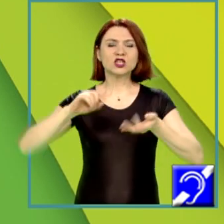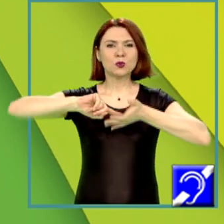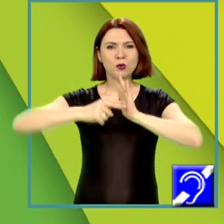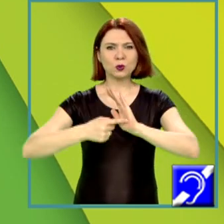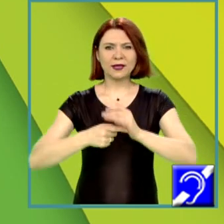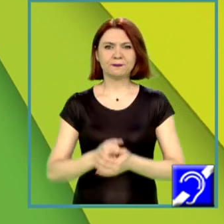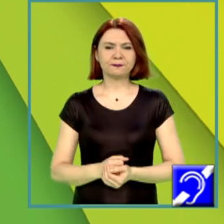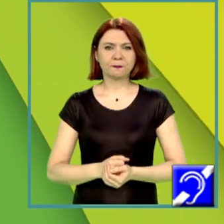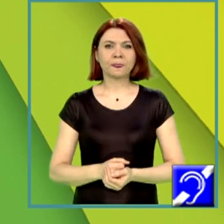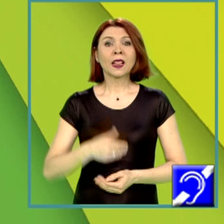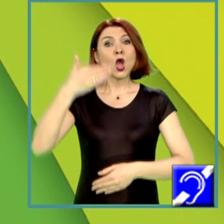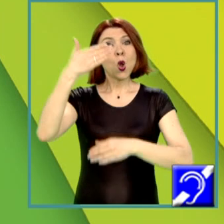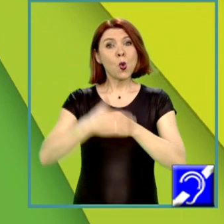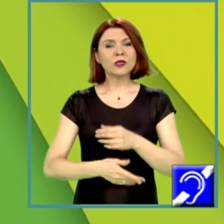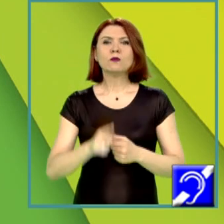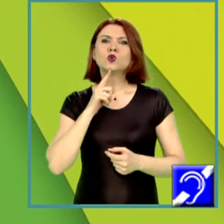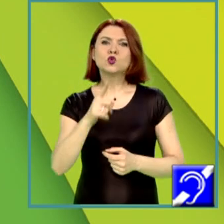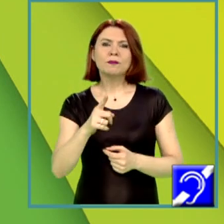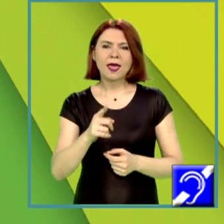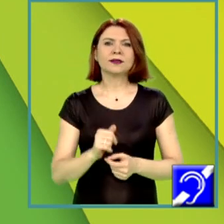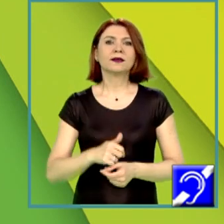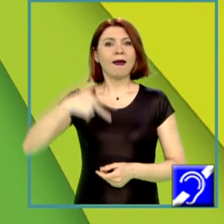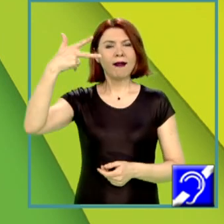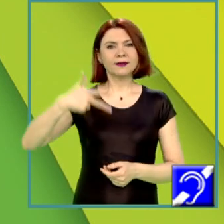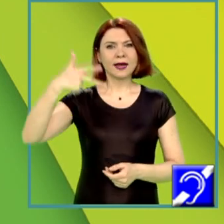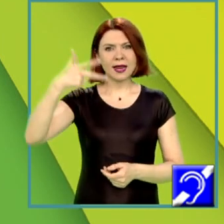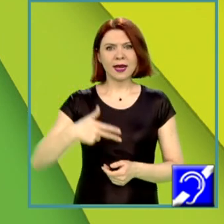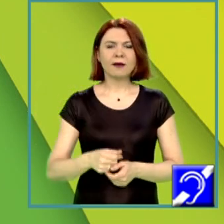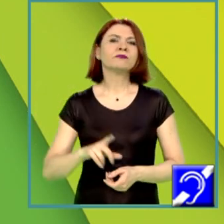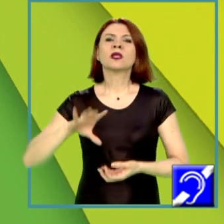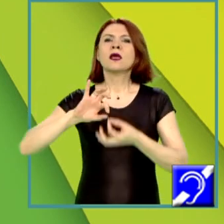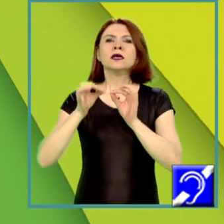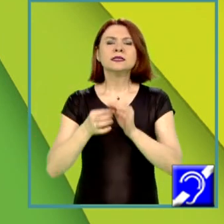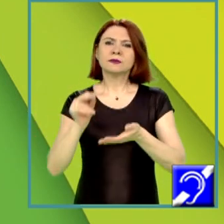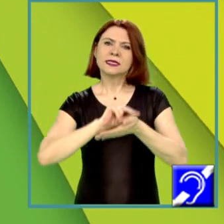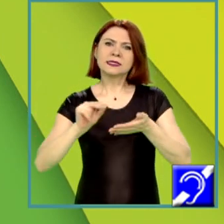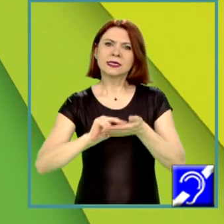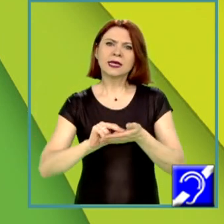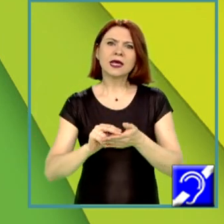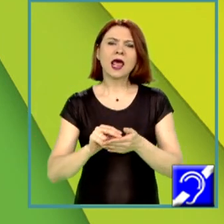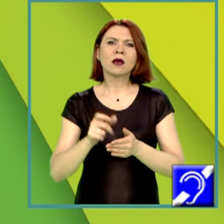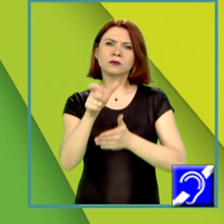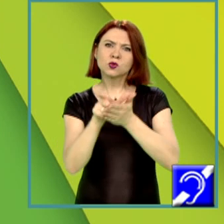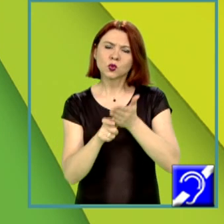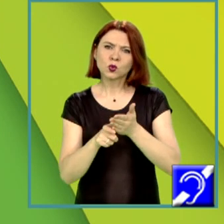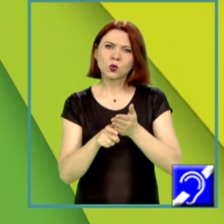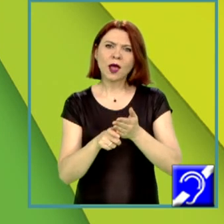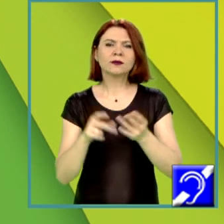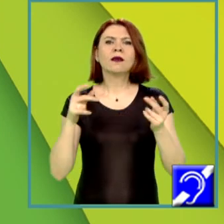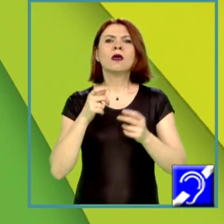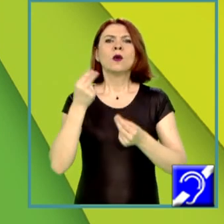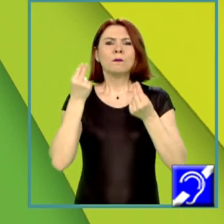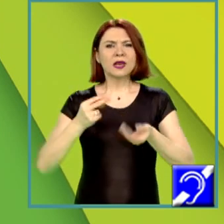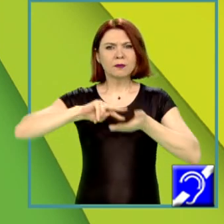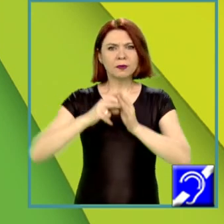puncte iar ultimul subiect subiectul al treilea constă în redactarea unui eseu structurat despre